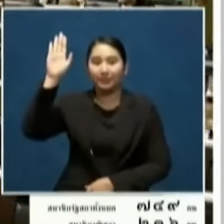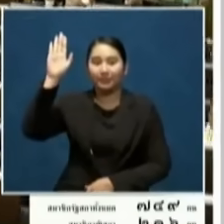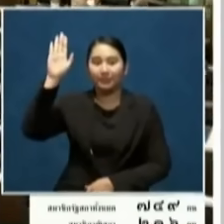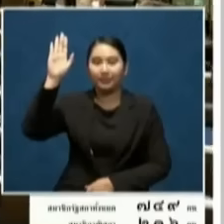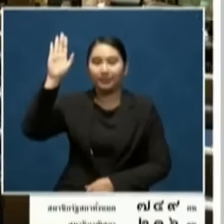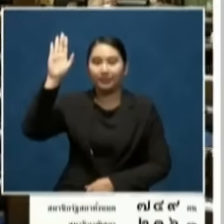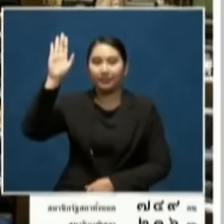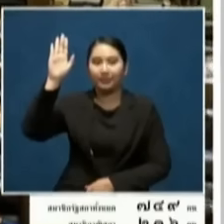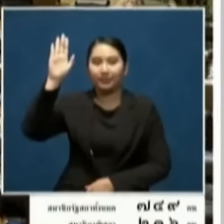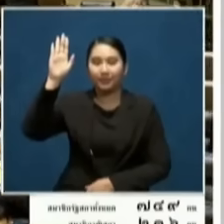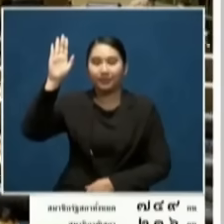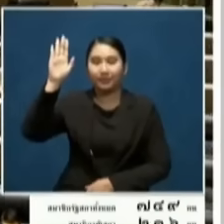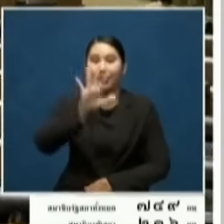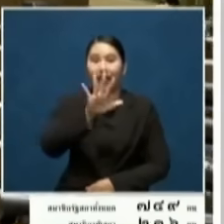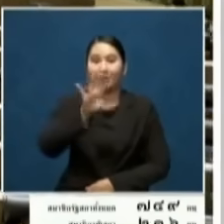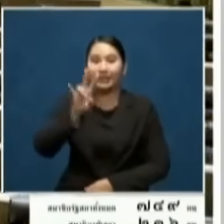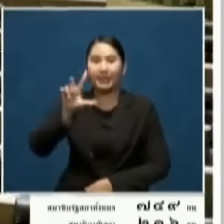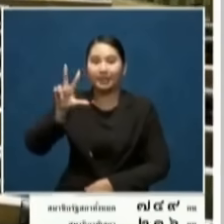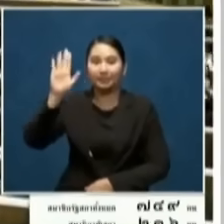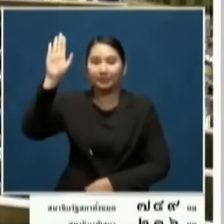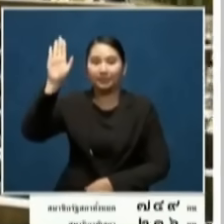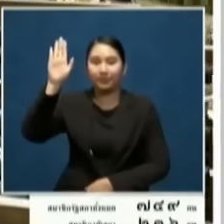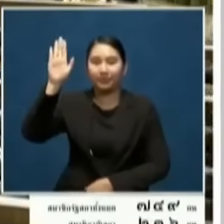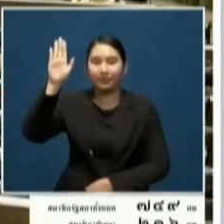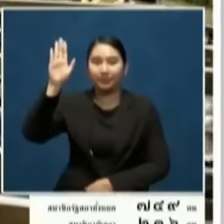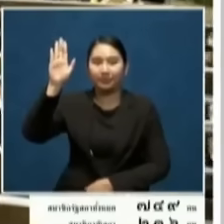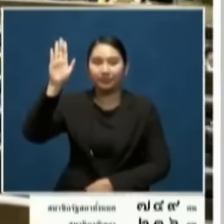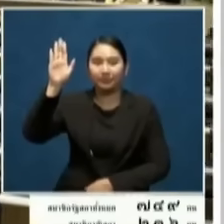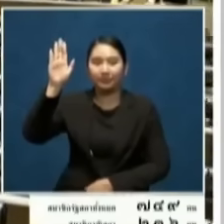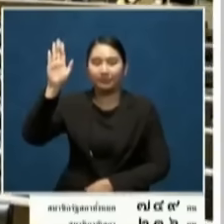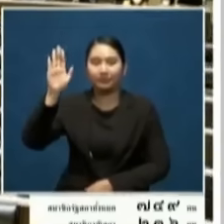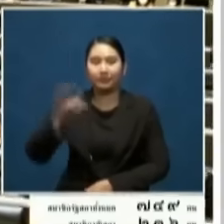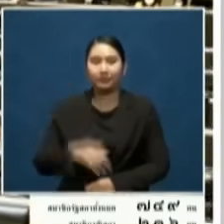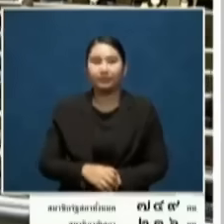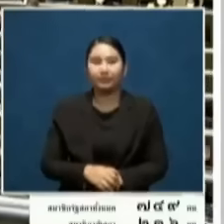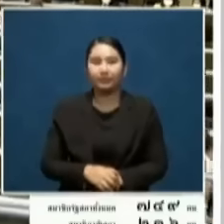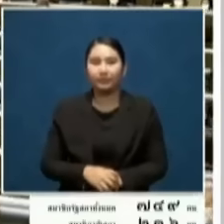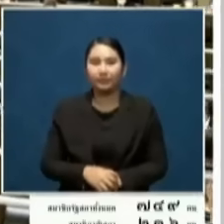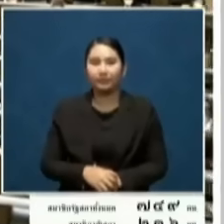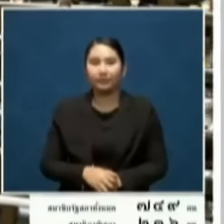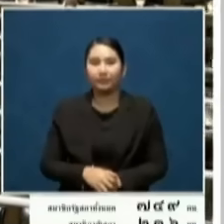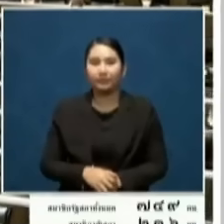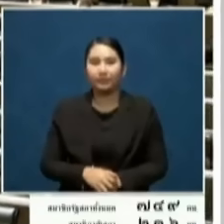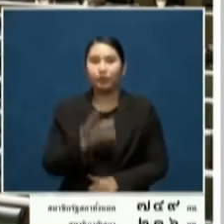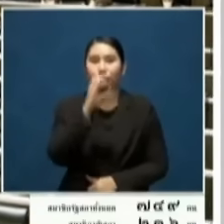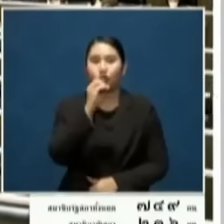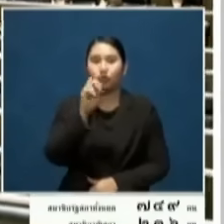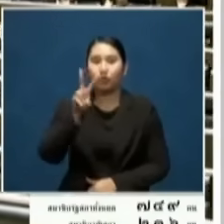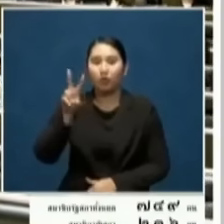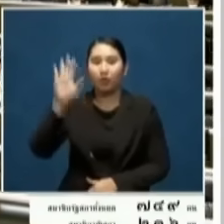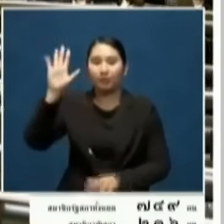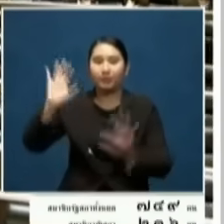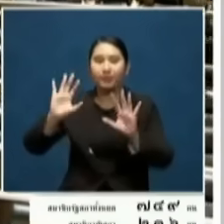างนั้นนะคะแล้วก็เดิมก่อนการใช้งานรัฐสภาเกียรติกายถ่ายทอดสดนะคะการประชุมสภาก็จะมีช่างกล้องเ